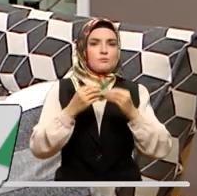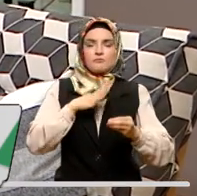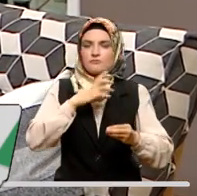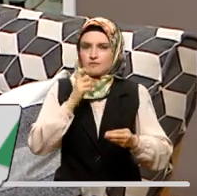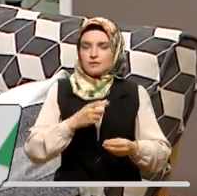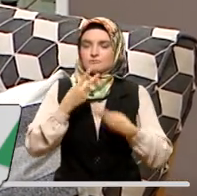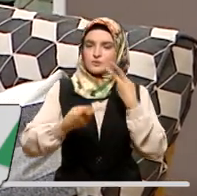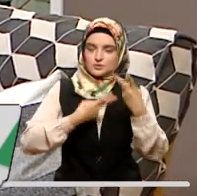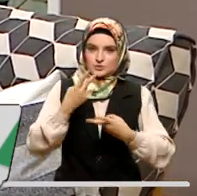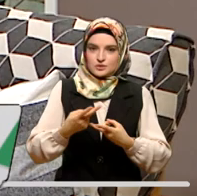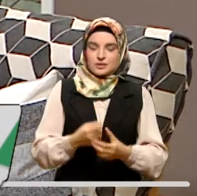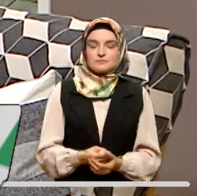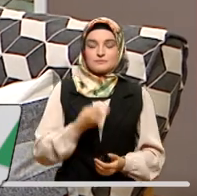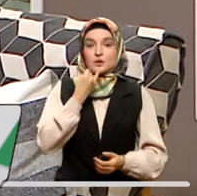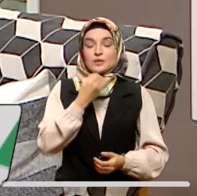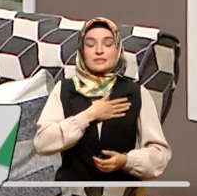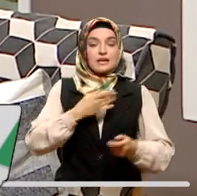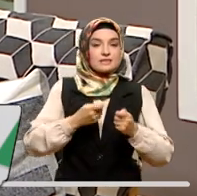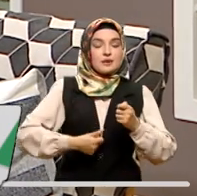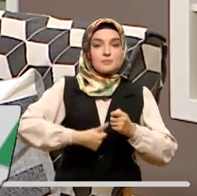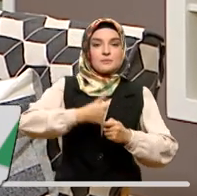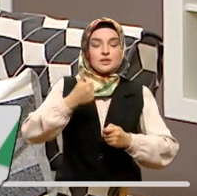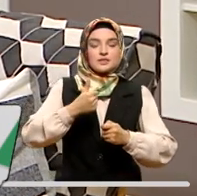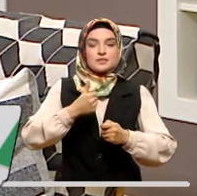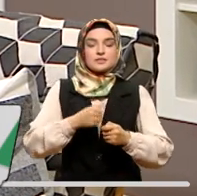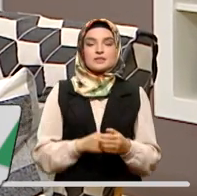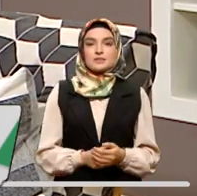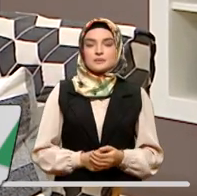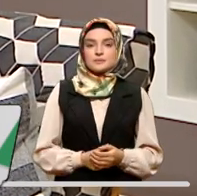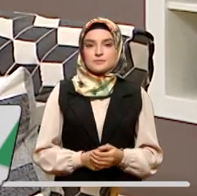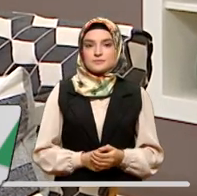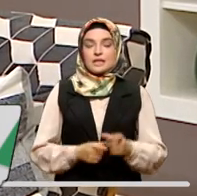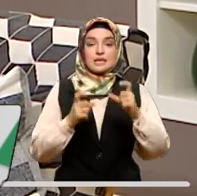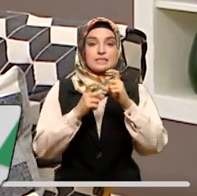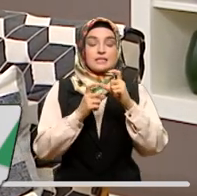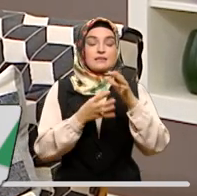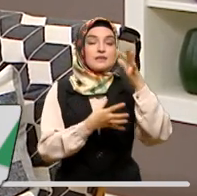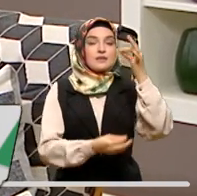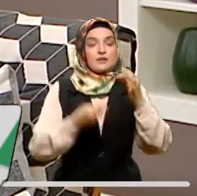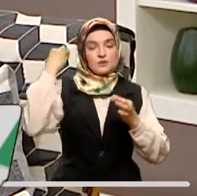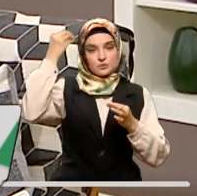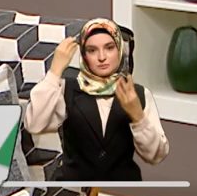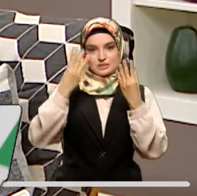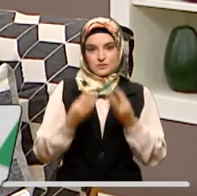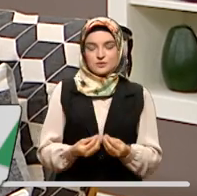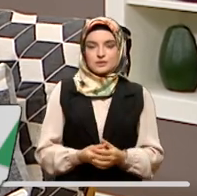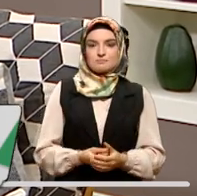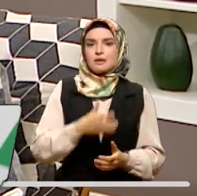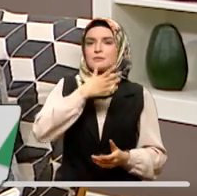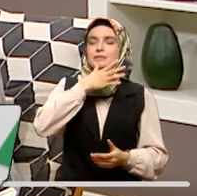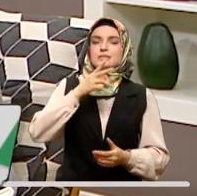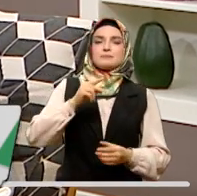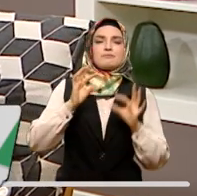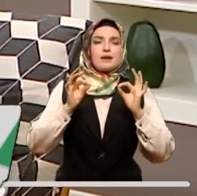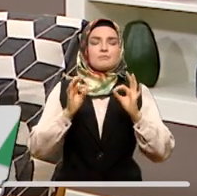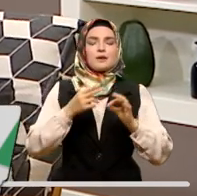detaylarıyla ele alacağız. Konuğumuz Diyanet İşleri Başkanlığı Yaygın Din Eğitimi Daire Başkanı Sedide Akbulut Hanımefendi olacak. Ve bildiğiniz üzere her cuma